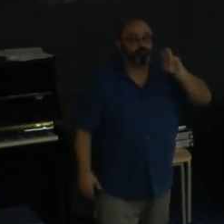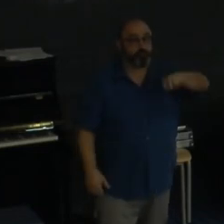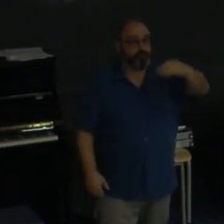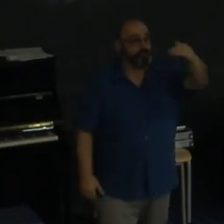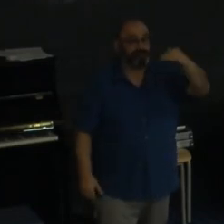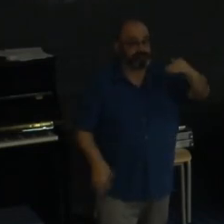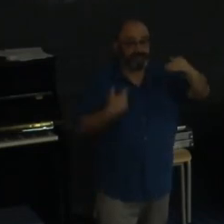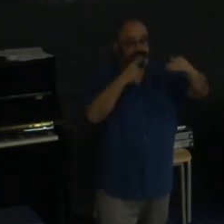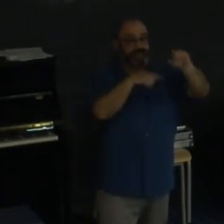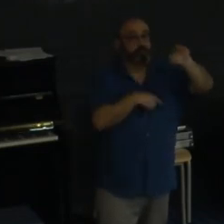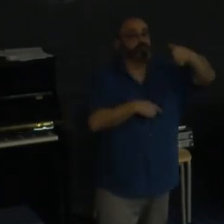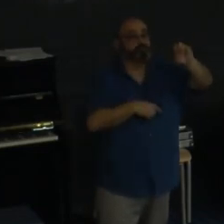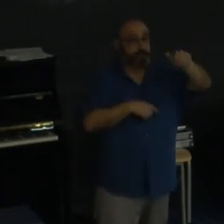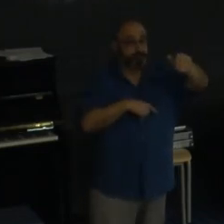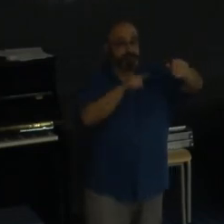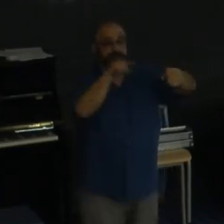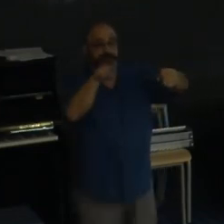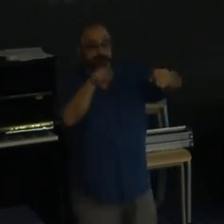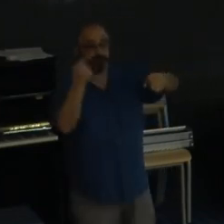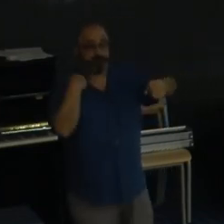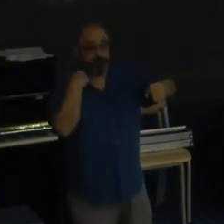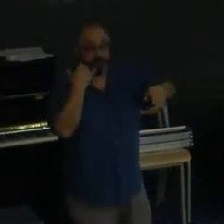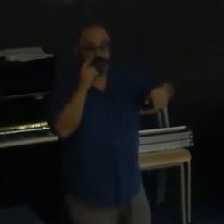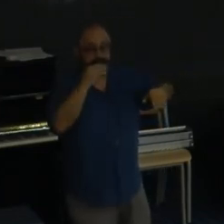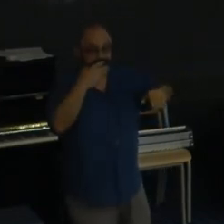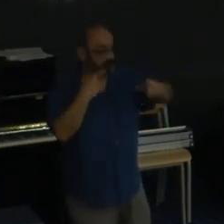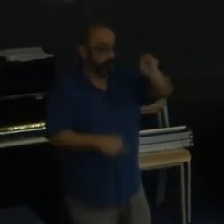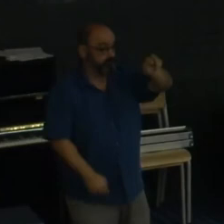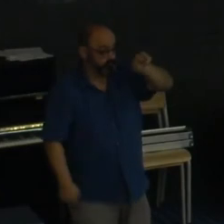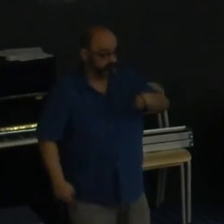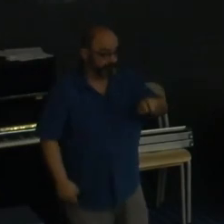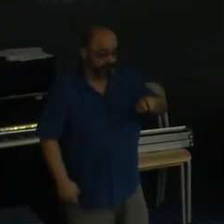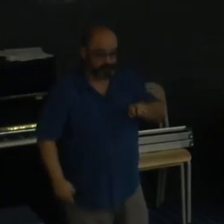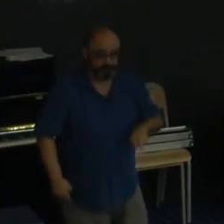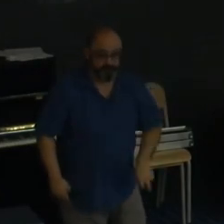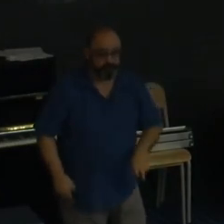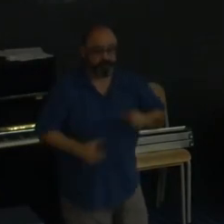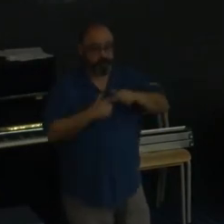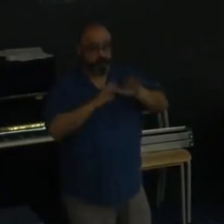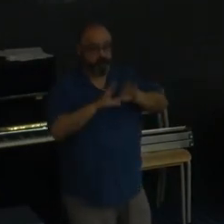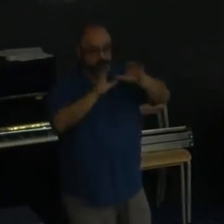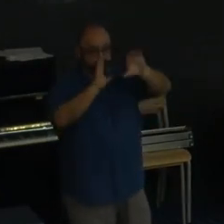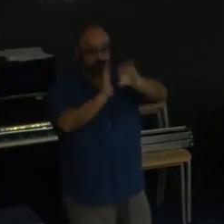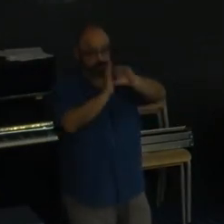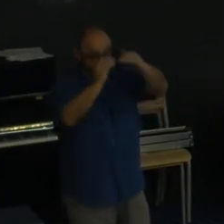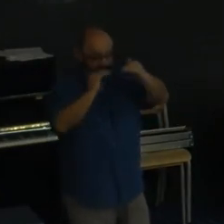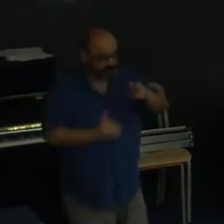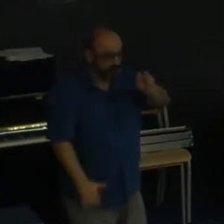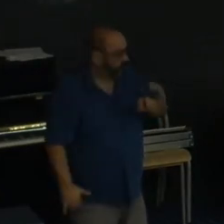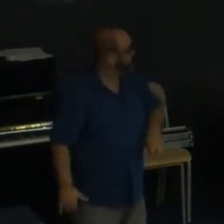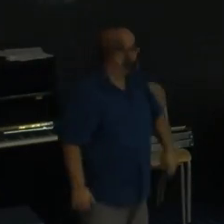j'ai oublié de marquer la ligne line no. Donc on peut descendre là où on veut, on peut aller s'amuser un peu dans le code. Il y